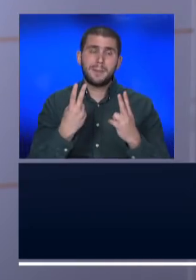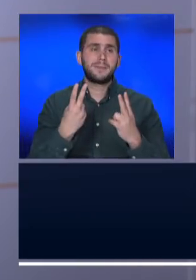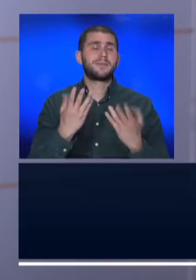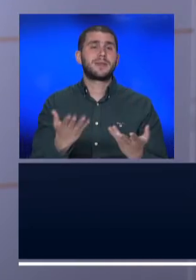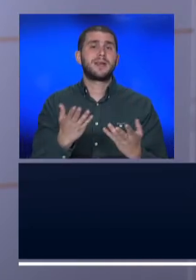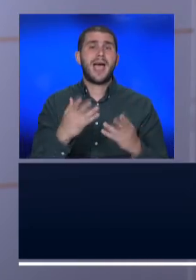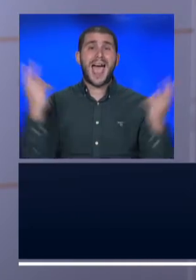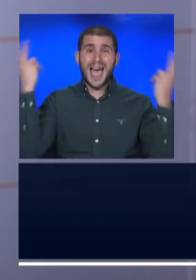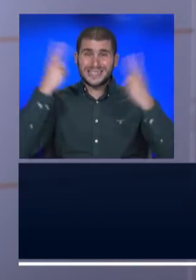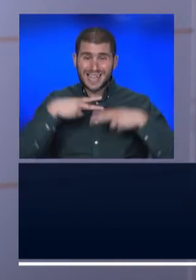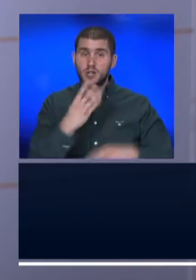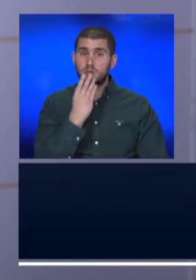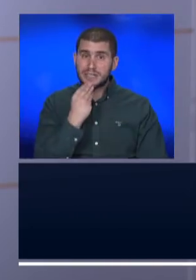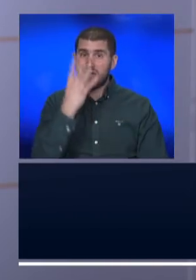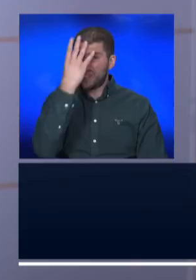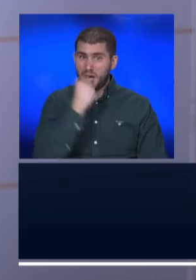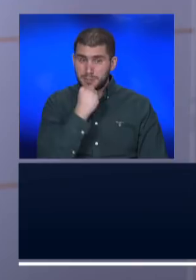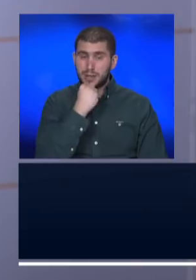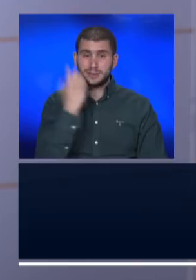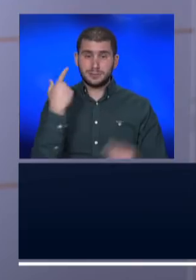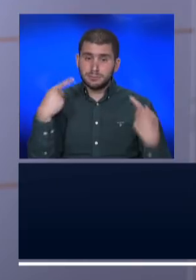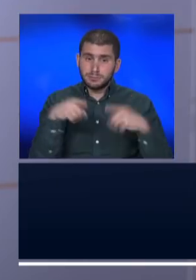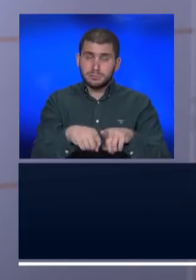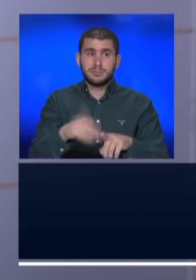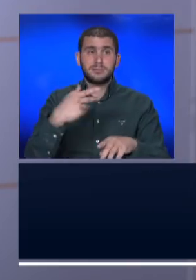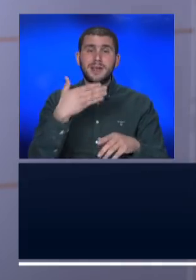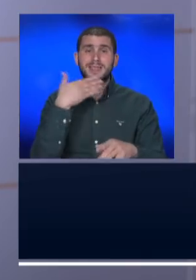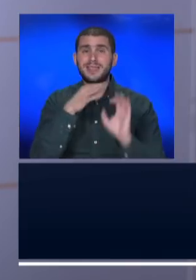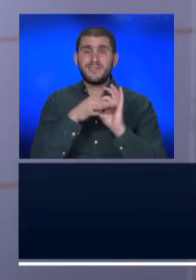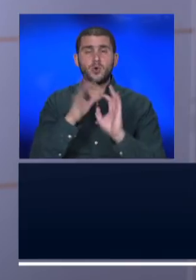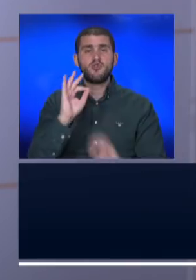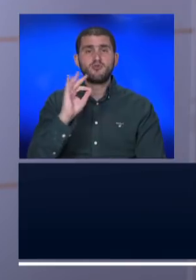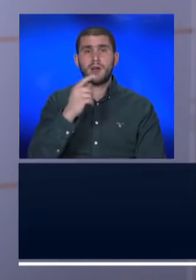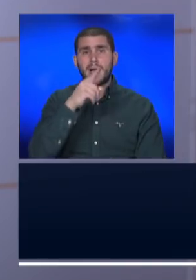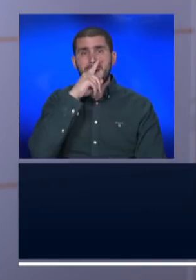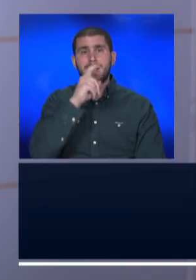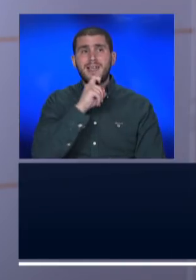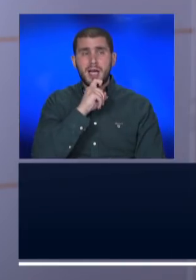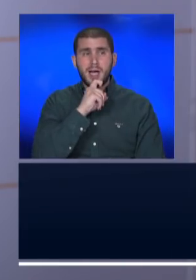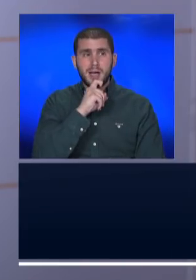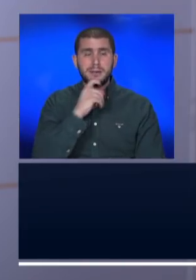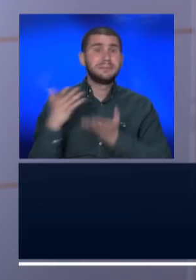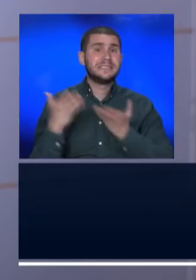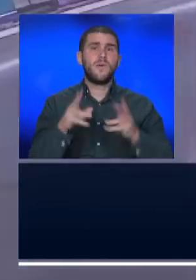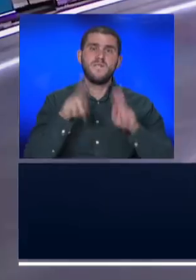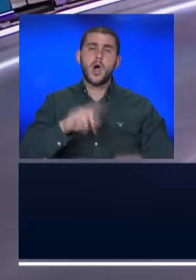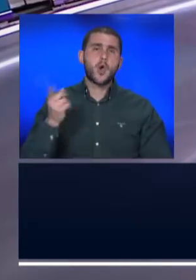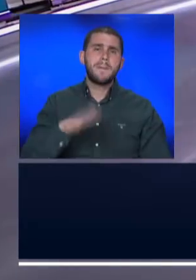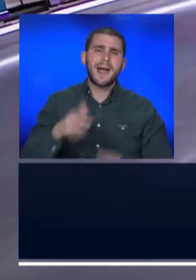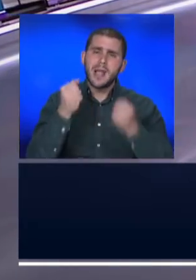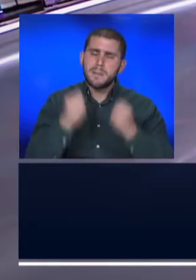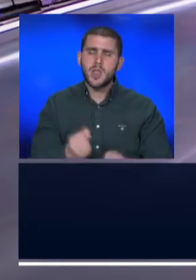שישראל וחמאס צעדו בו יד ביד, בתיווך קטרי, בסיוע מוטרף של כל מערכת הביטחון, וראש הממשלה